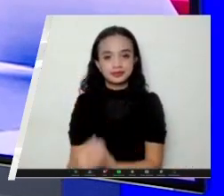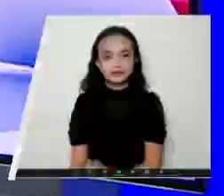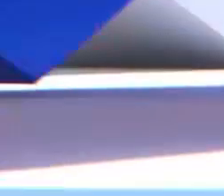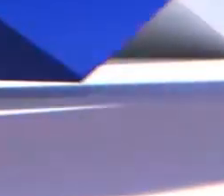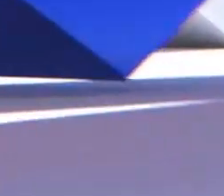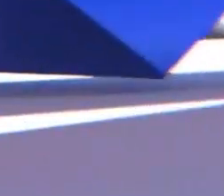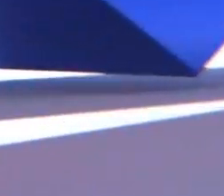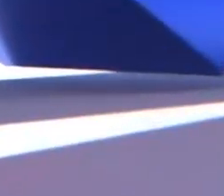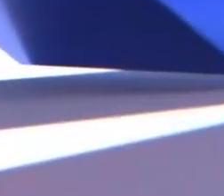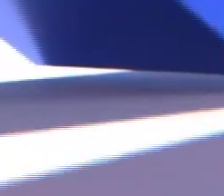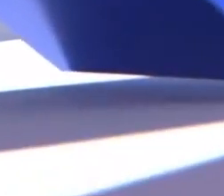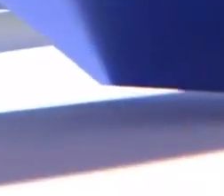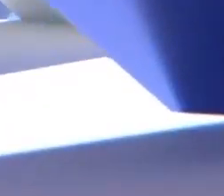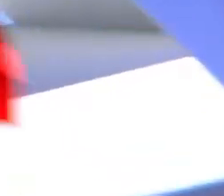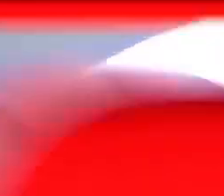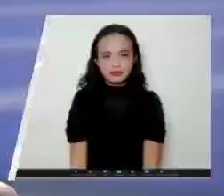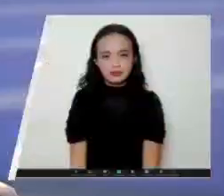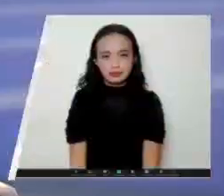Nelson Canlas.